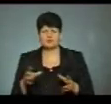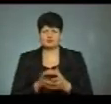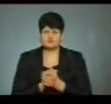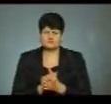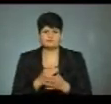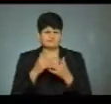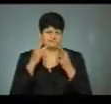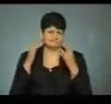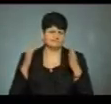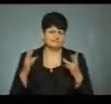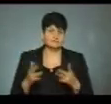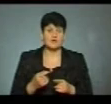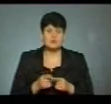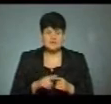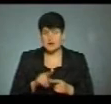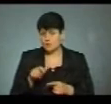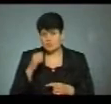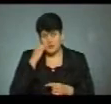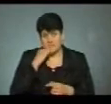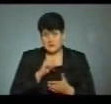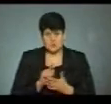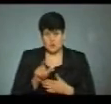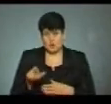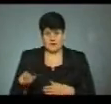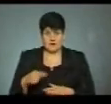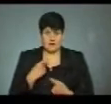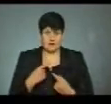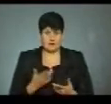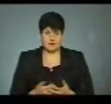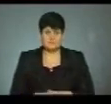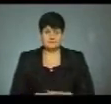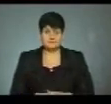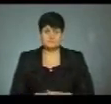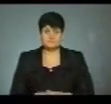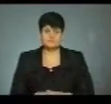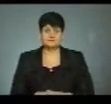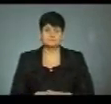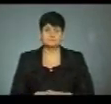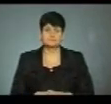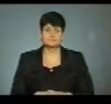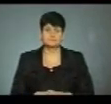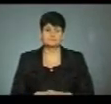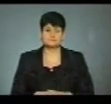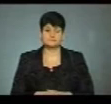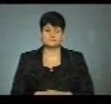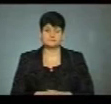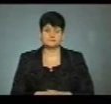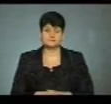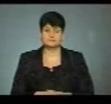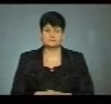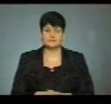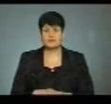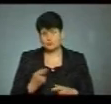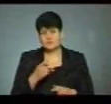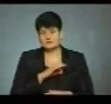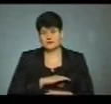далі, тому подібне, то в більшості були пенсійного віку. Це рік десь була там... Раби імперії. Так, так. Ну, вони виховані в